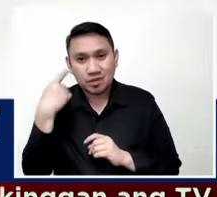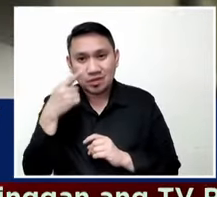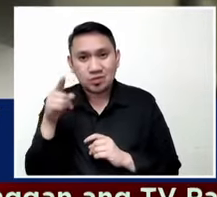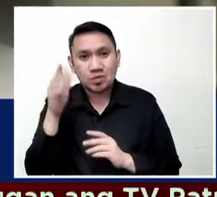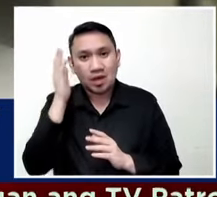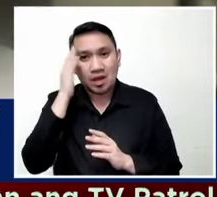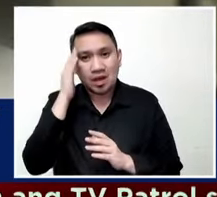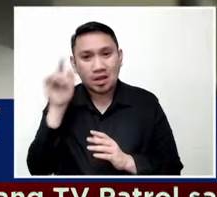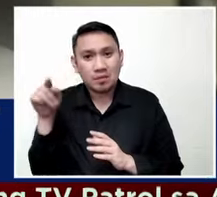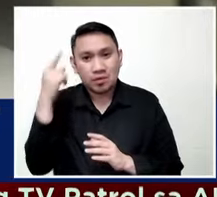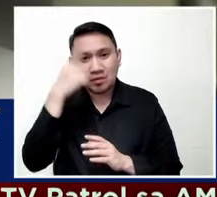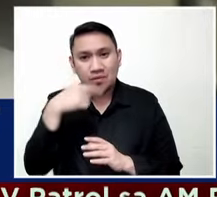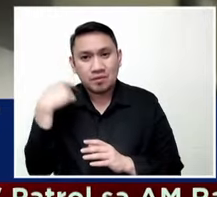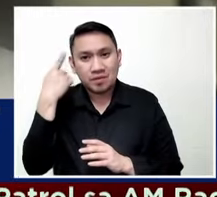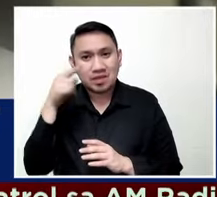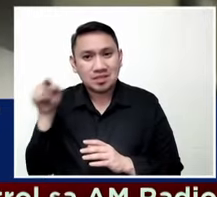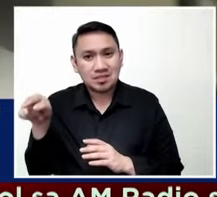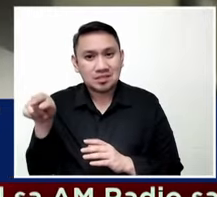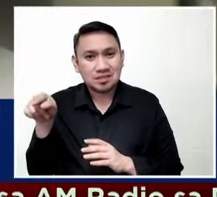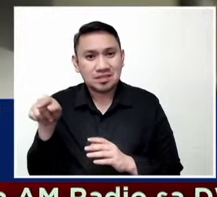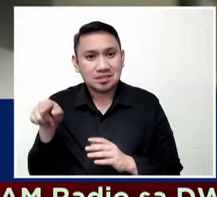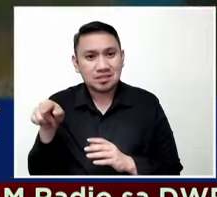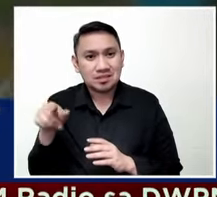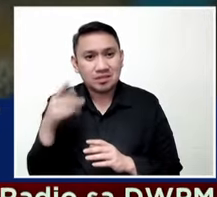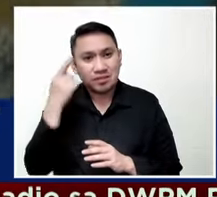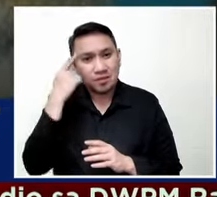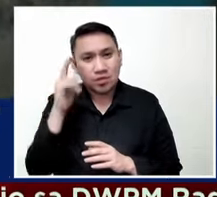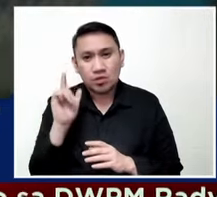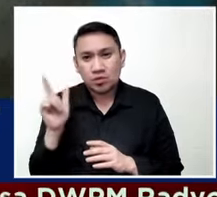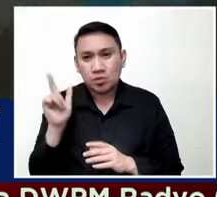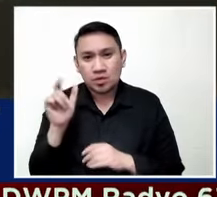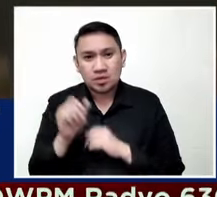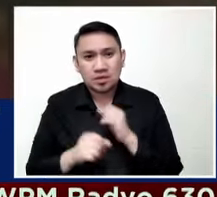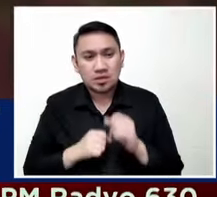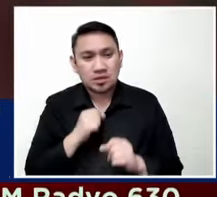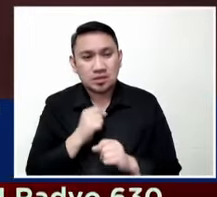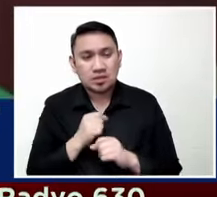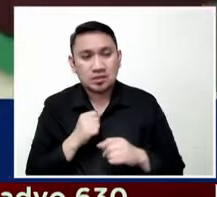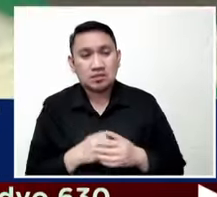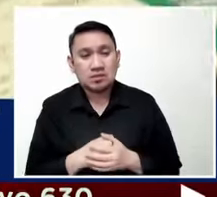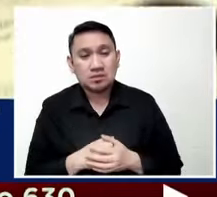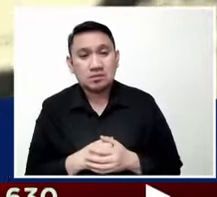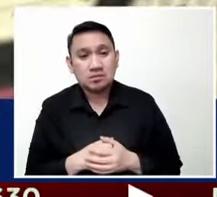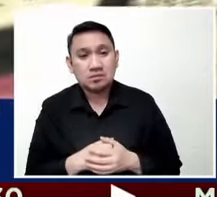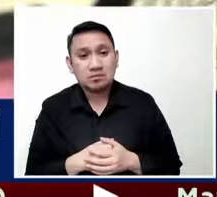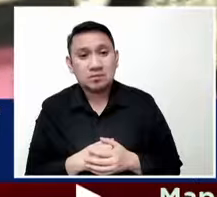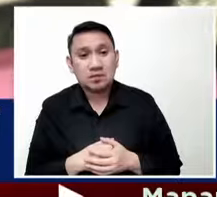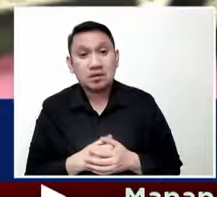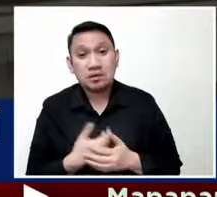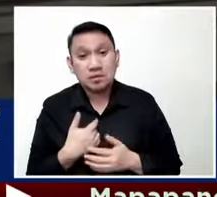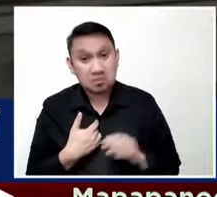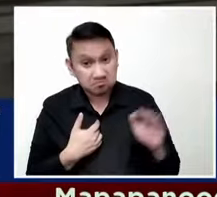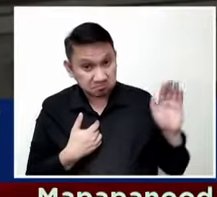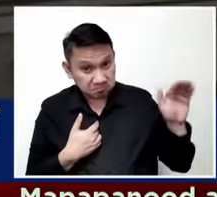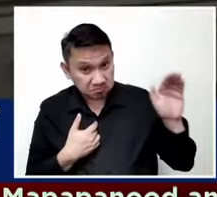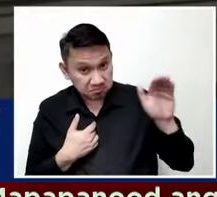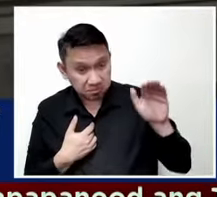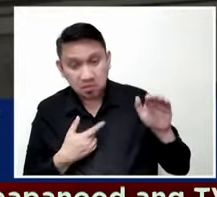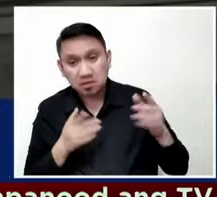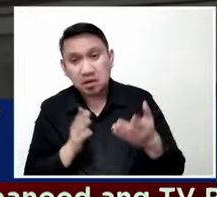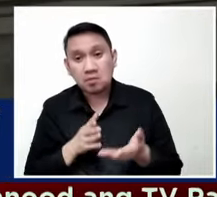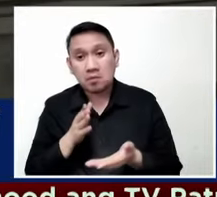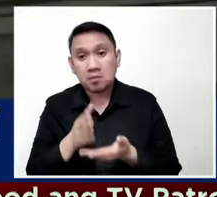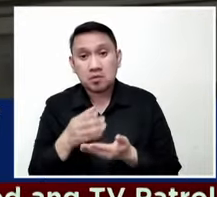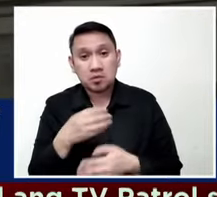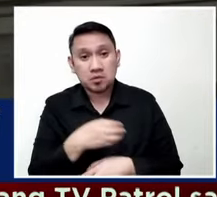pag-i-itsura niya. At saka kilala namin siya for more than 20 years. Nananawagan naman ang mga biktima sa iba pang nabiktima na pumunta sa Police